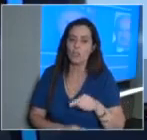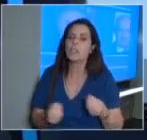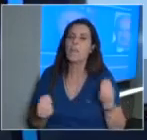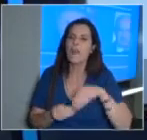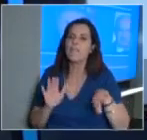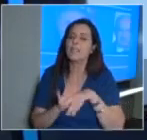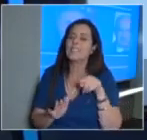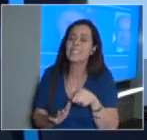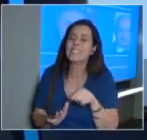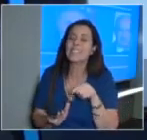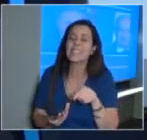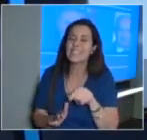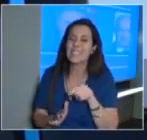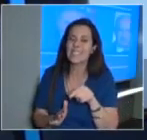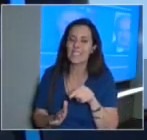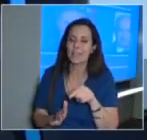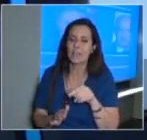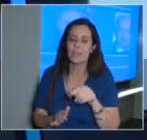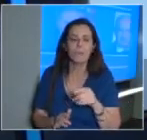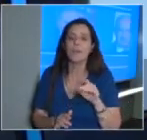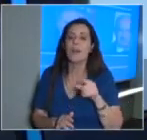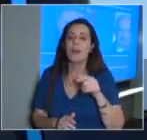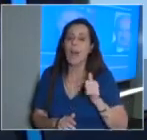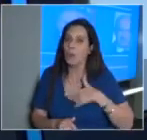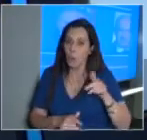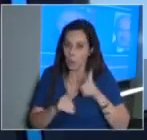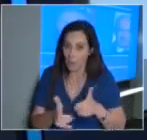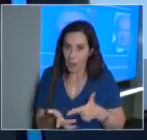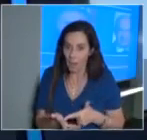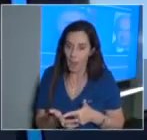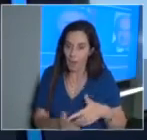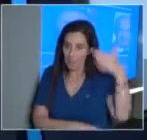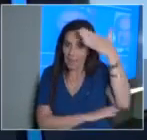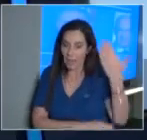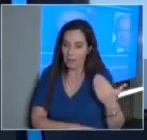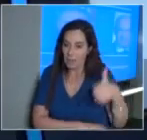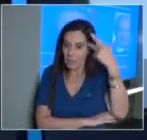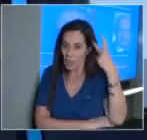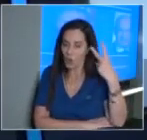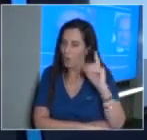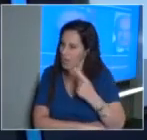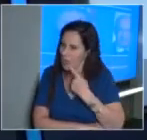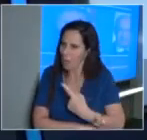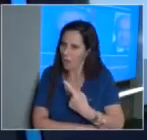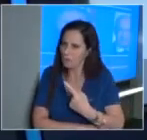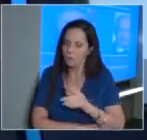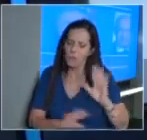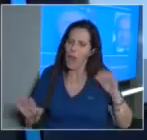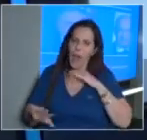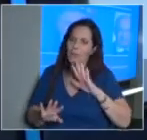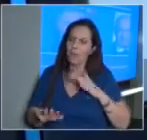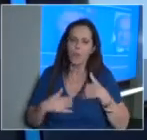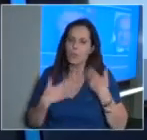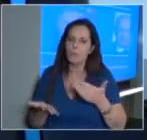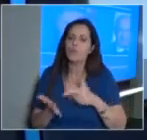מעבר לחוק. זה סמל, זה דגל, מה שאתה רוצה. חיילים הולכים לקרב עם הדגל, נכון? דגל זה חשוב. אז אמרנו עד כאן. אנחנו לא